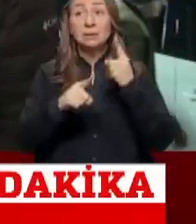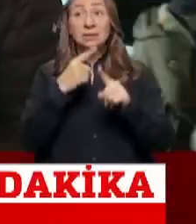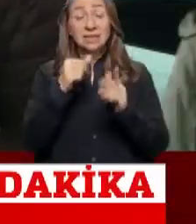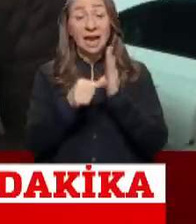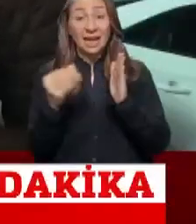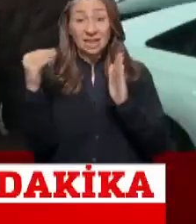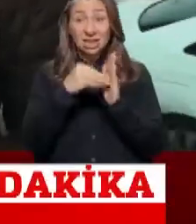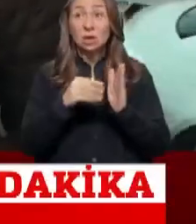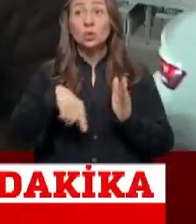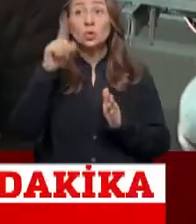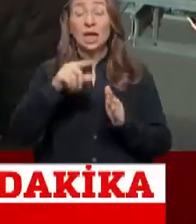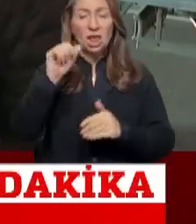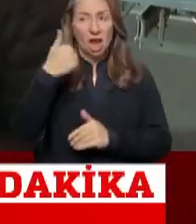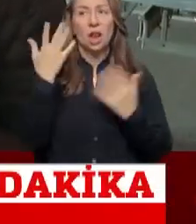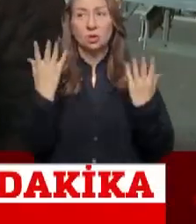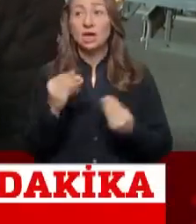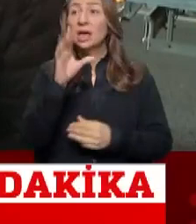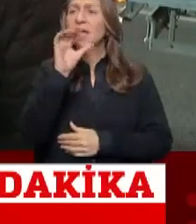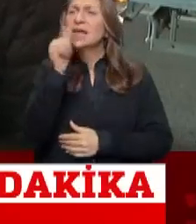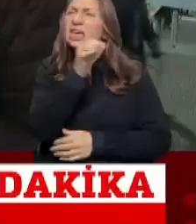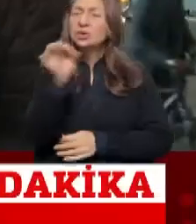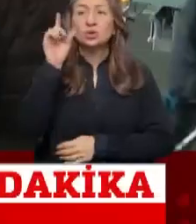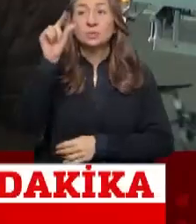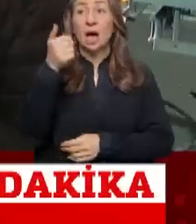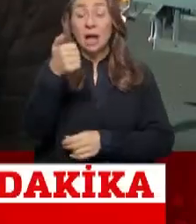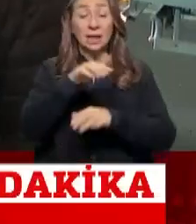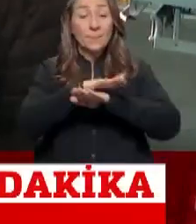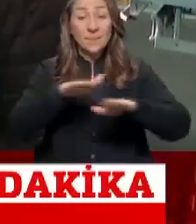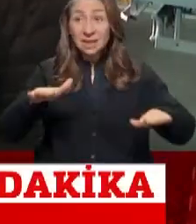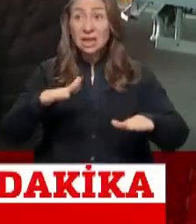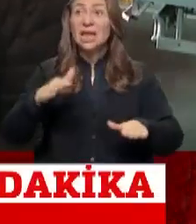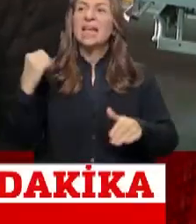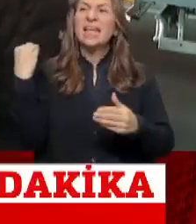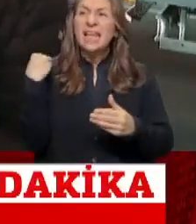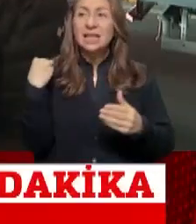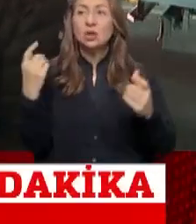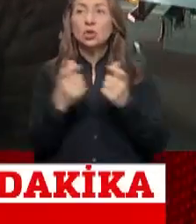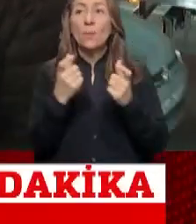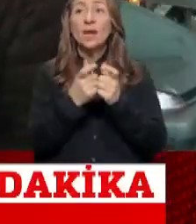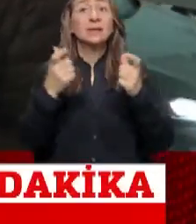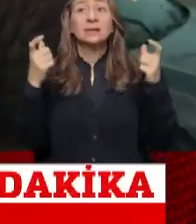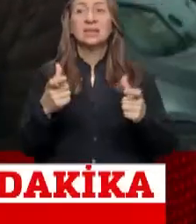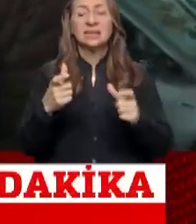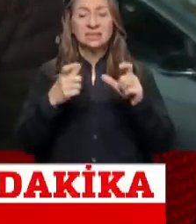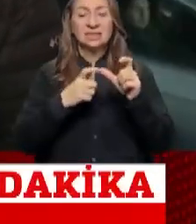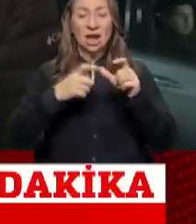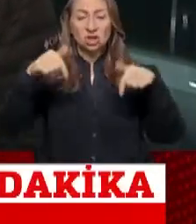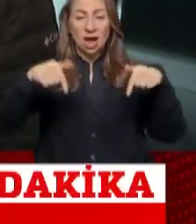tarihine geçecek gün de yarın olacak. Hiç kuşkusuz altılı masanın yeni toplantı adresi